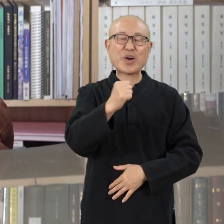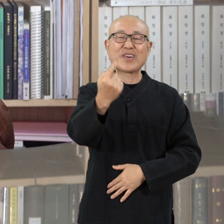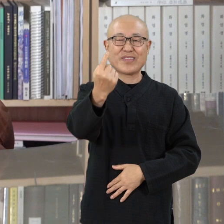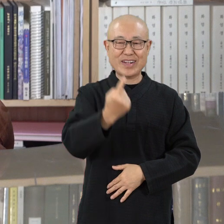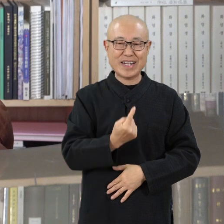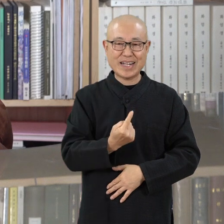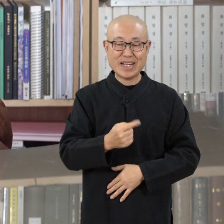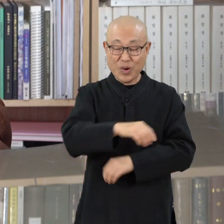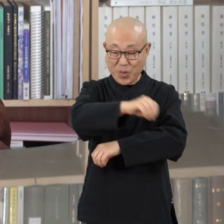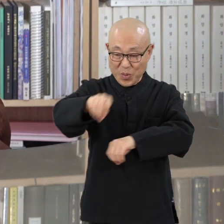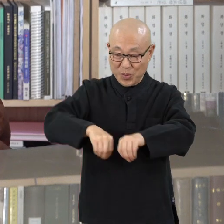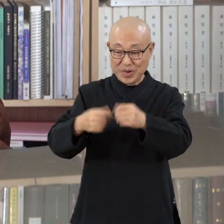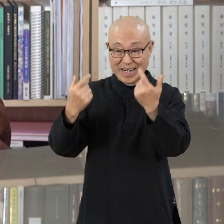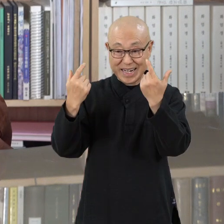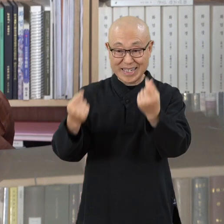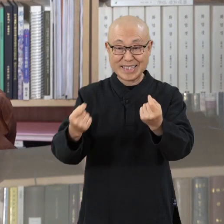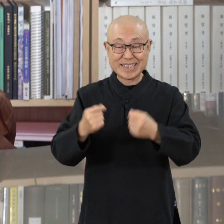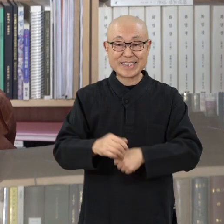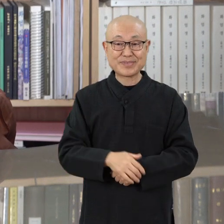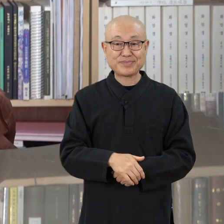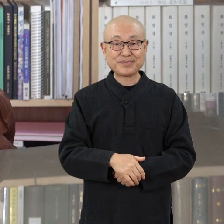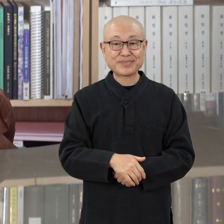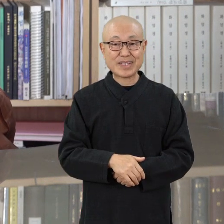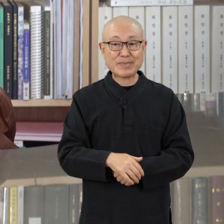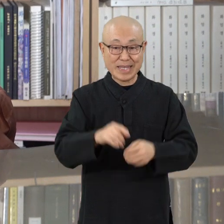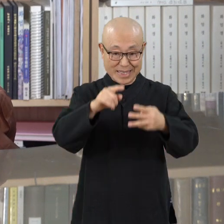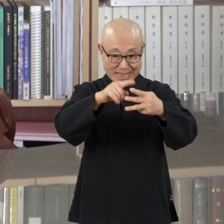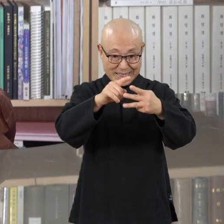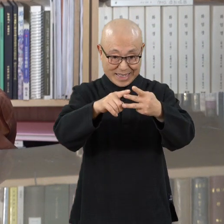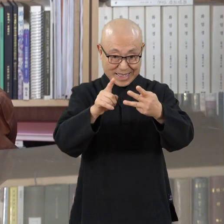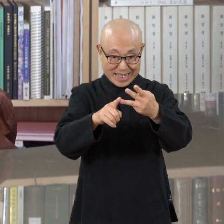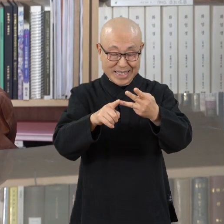그 반대도 마찬가지겠죠. 그래서 이 세 가지를